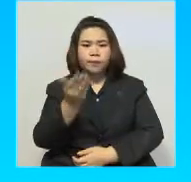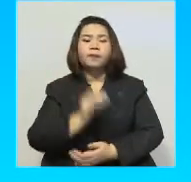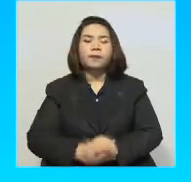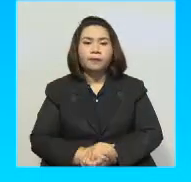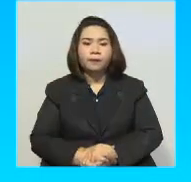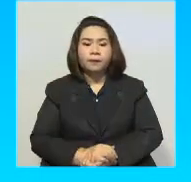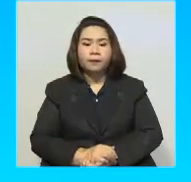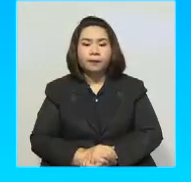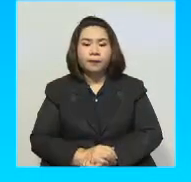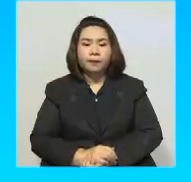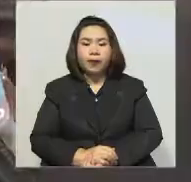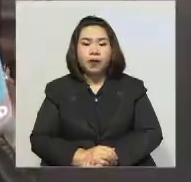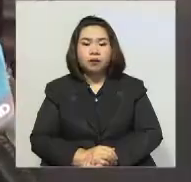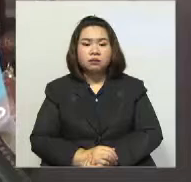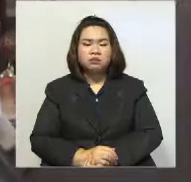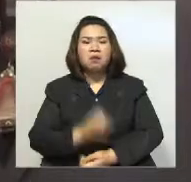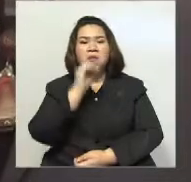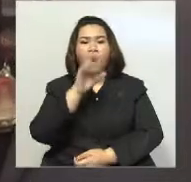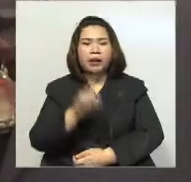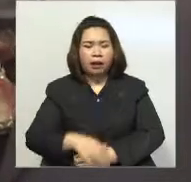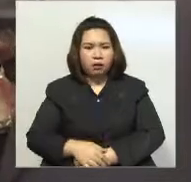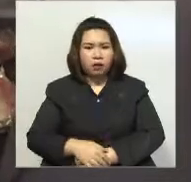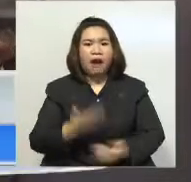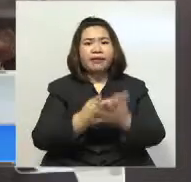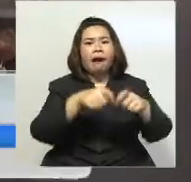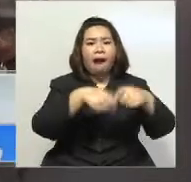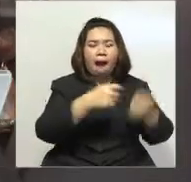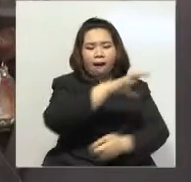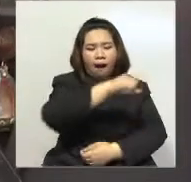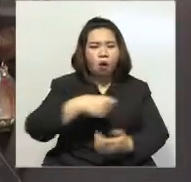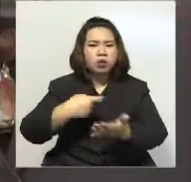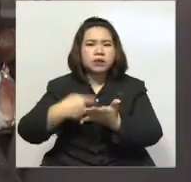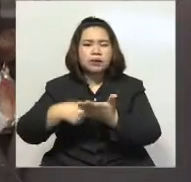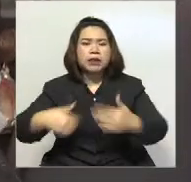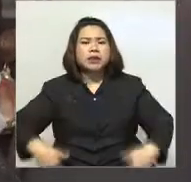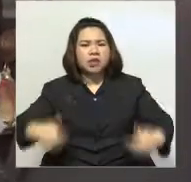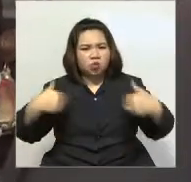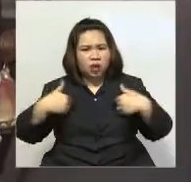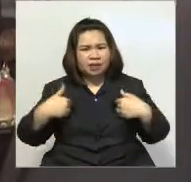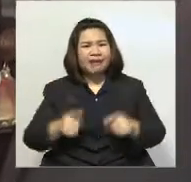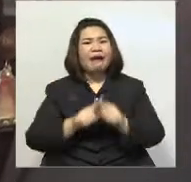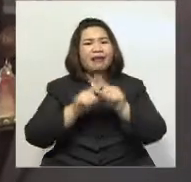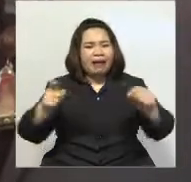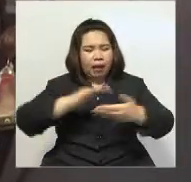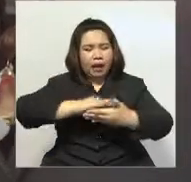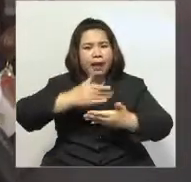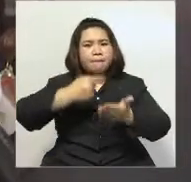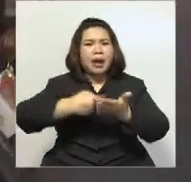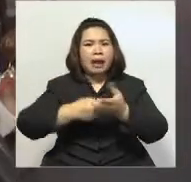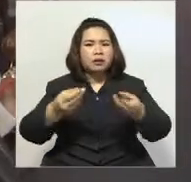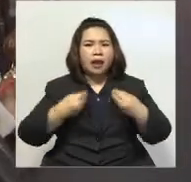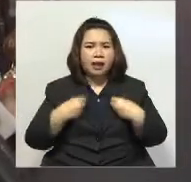ฒน์ สินสุวงศ์ค่ะ อ้างว่าเพื่อไปประกันชีวิตแต่สุดท้ายจริงๆเนี่ยกรมธรรม์ก็ไม่ได้